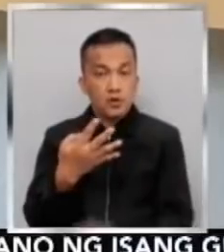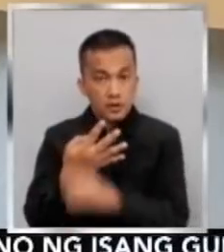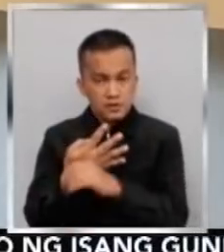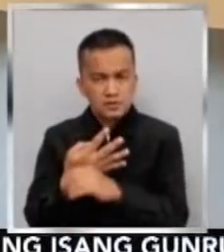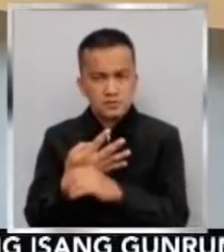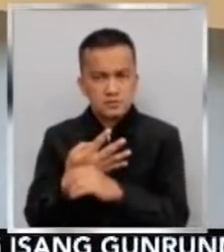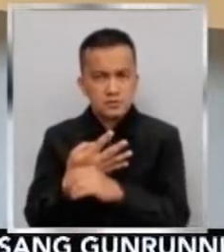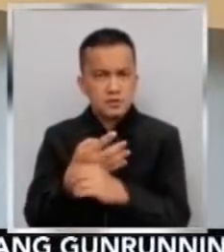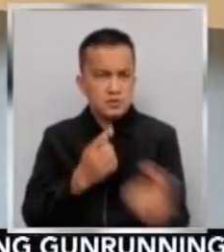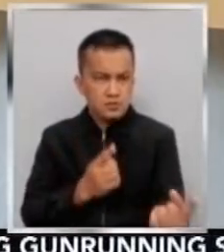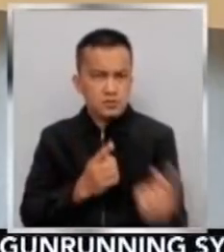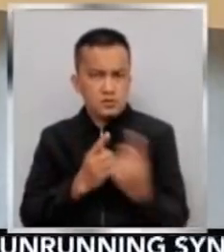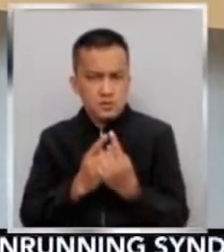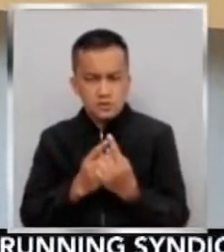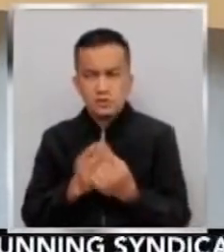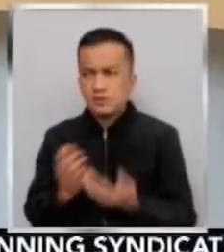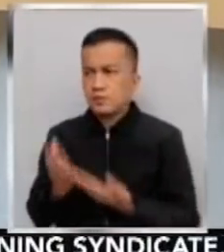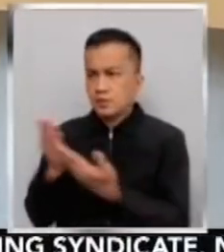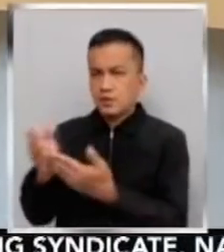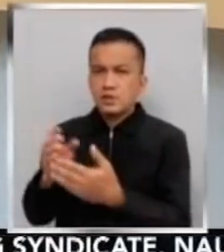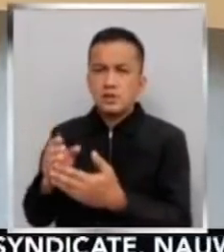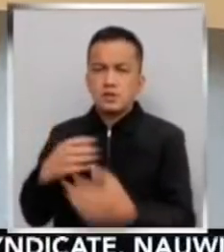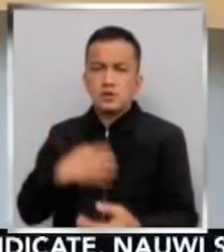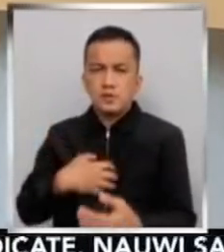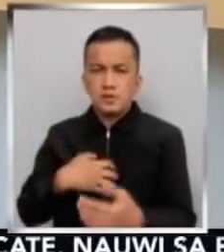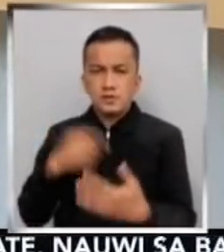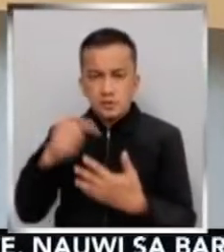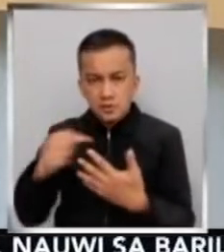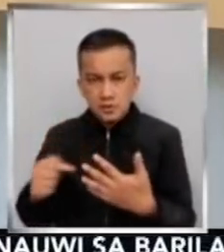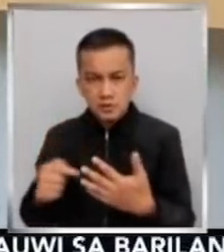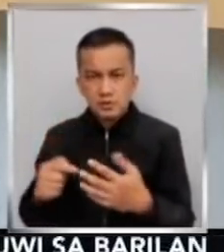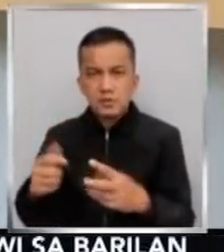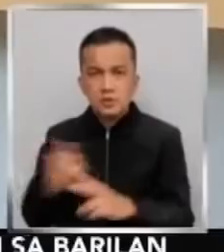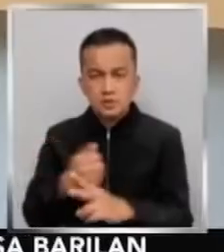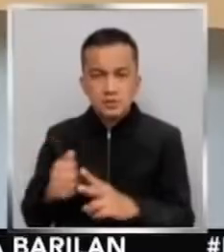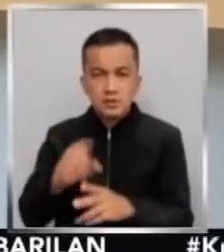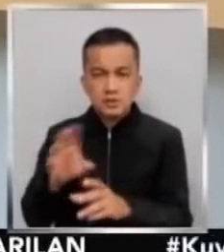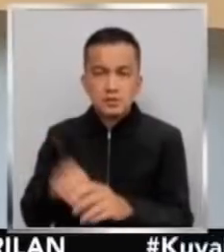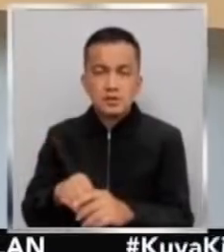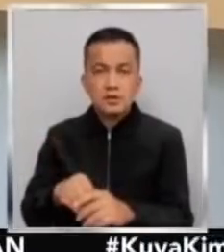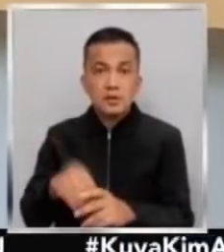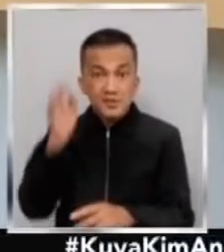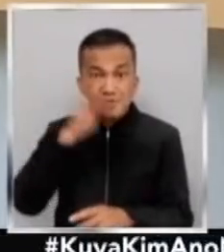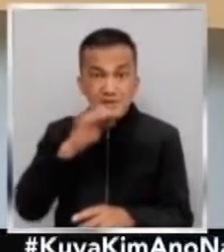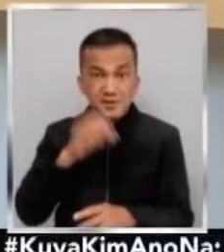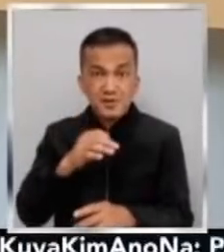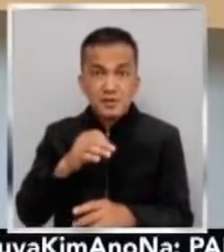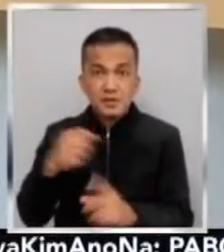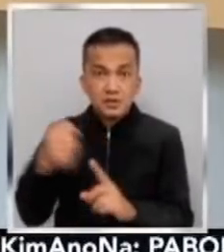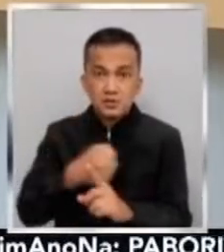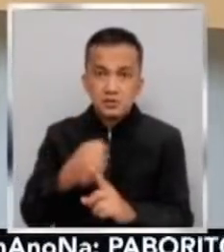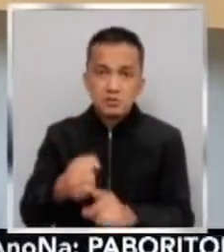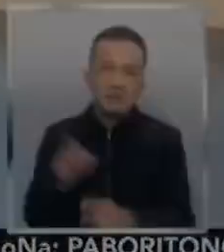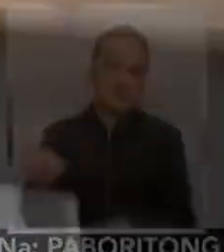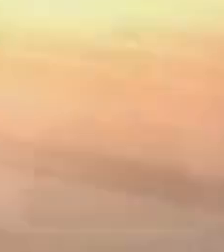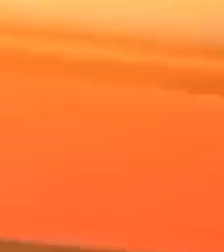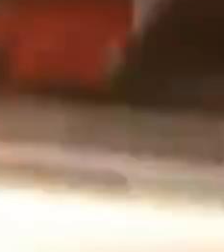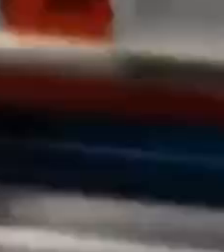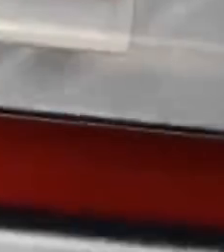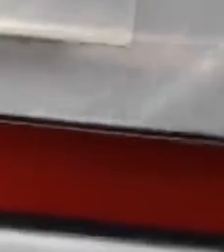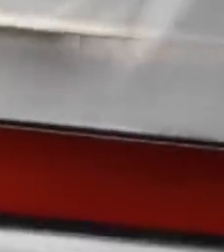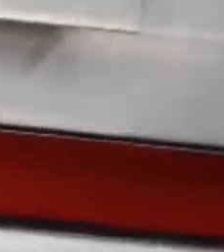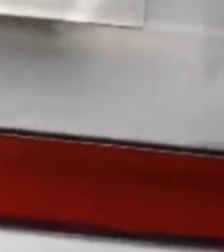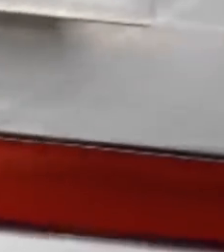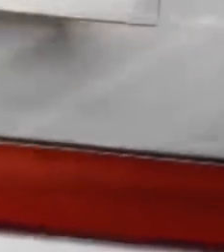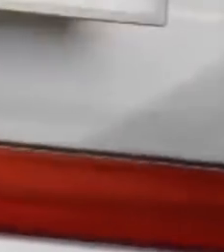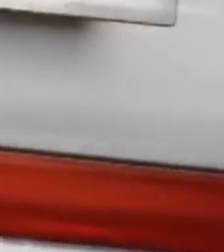na rin ng reklamo ang ilan pang biktima, kabilang ang ilang Pinoy na ginulpi rin ng suspect. Nakatutok si Emil Sumangil, exclusive.